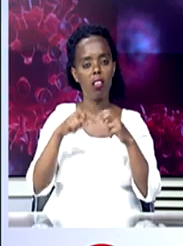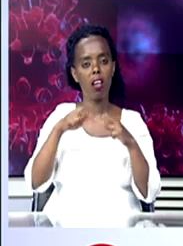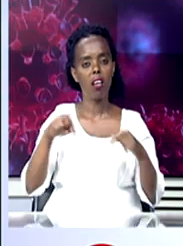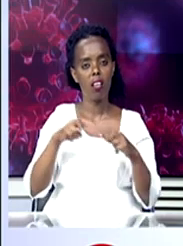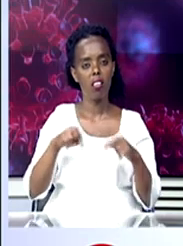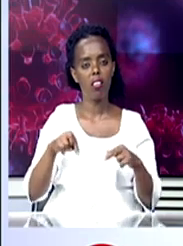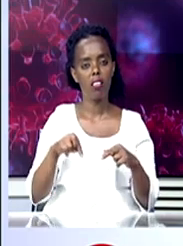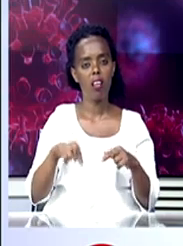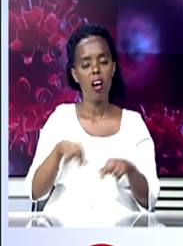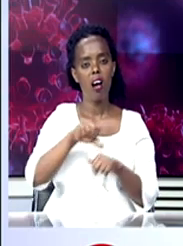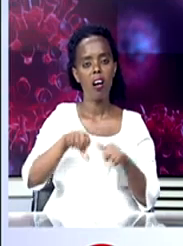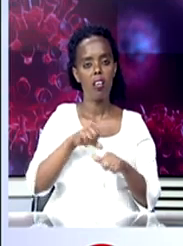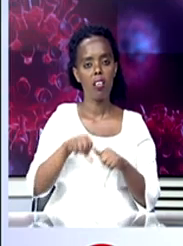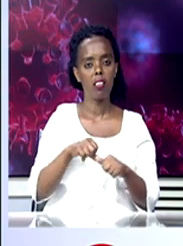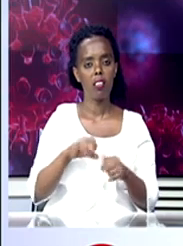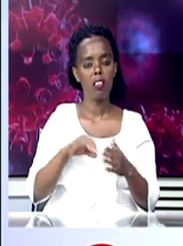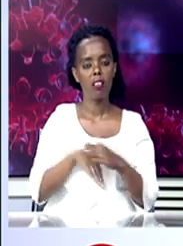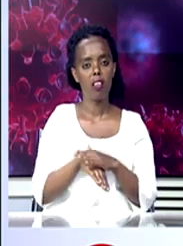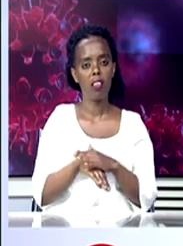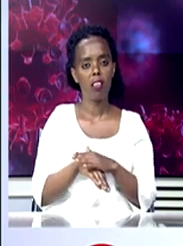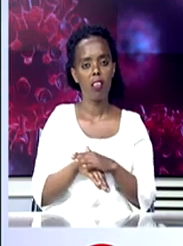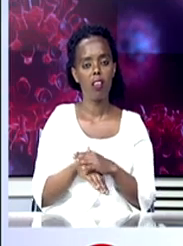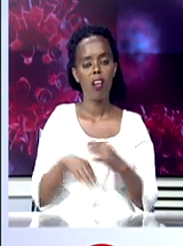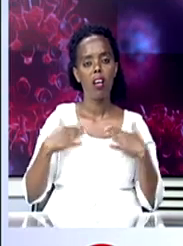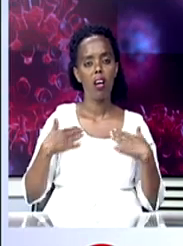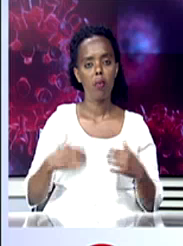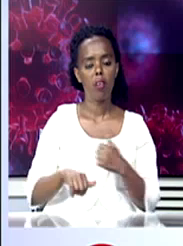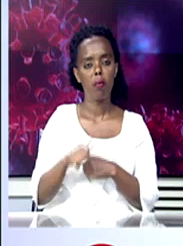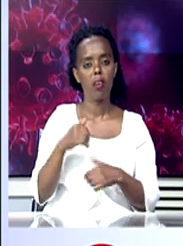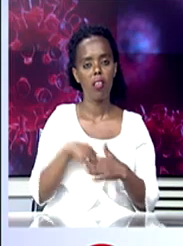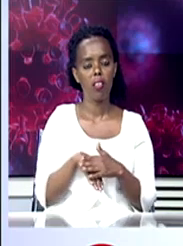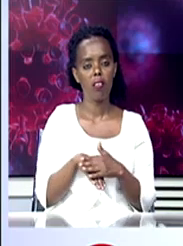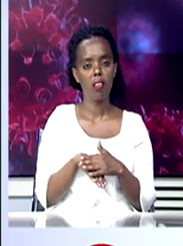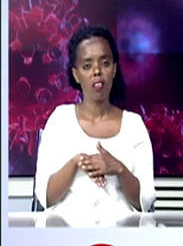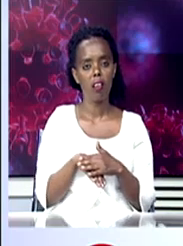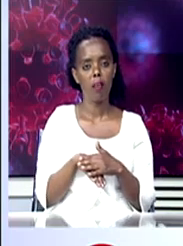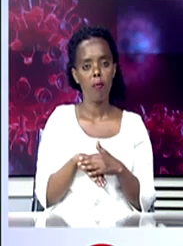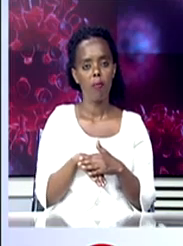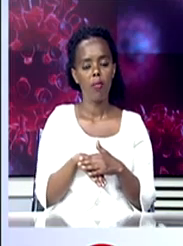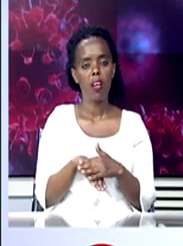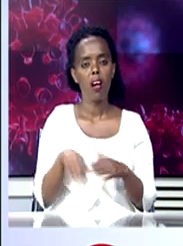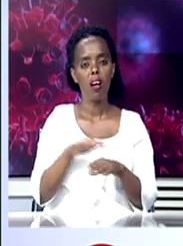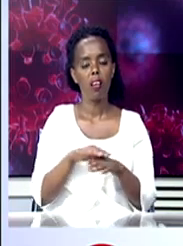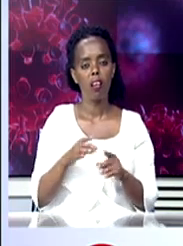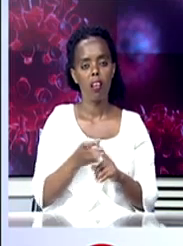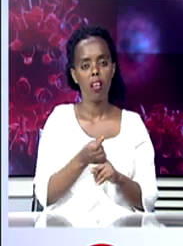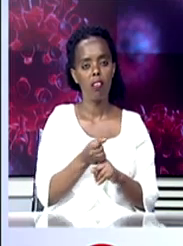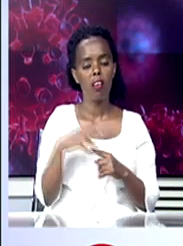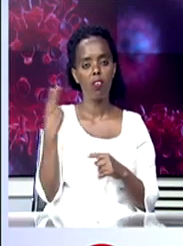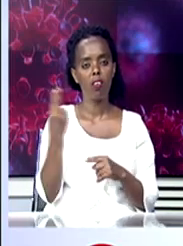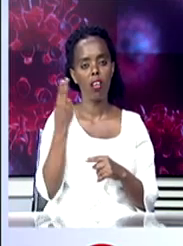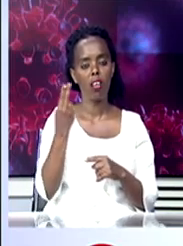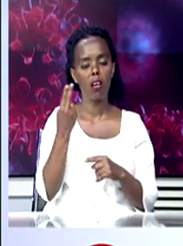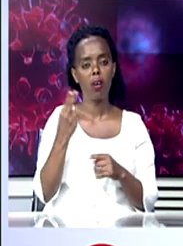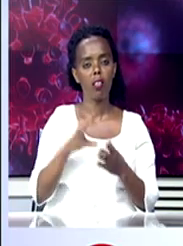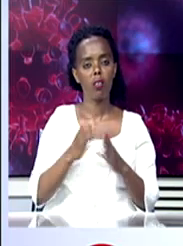sadarkaa aanaatti caasaasaatti gadi raabsee qaama midhamaa kana keessa harka gaye isanis fayyadama ta'u